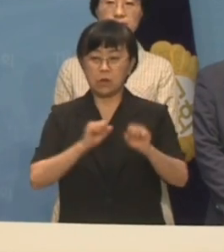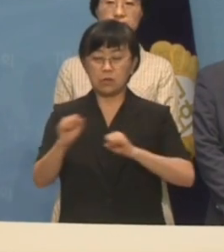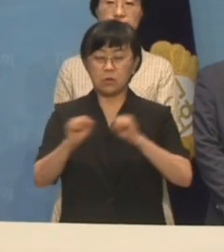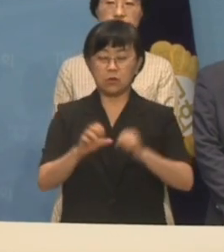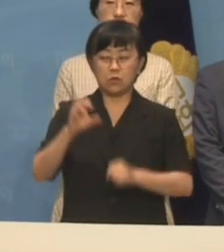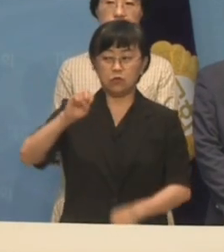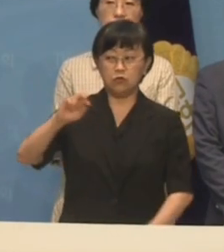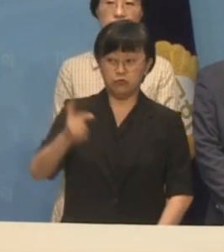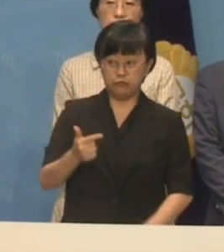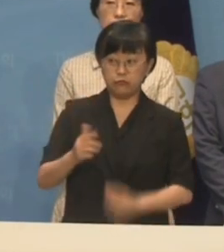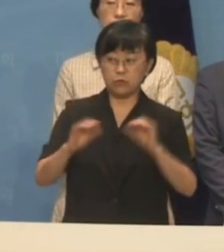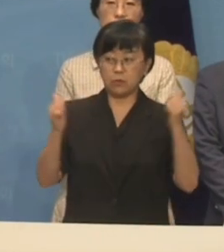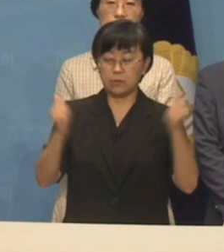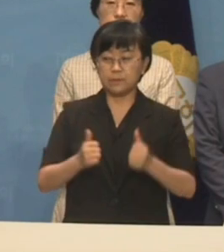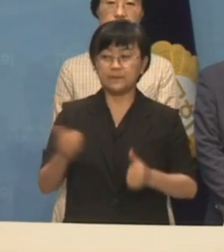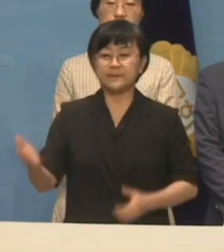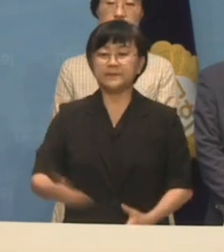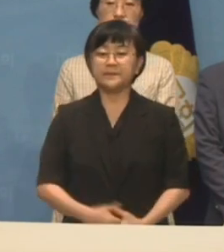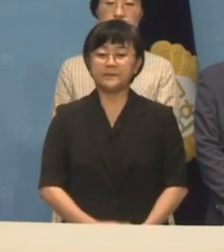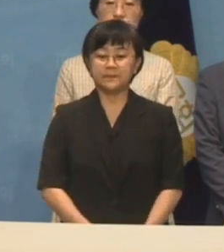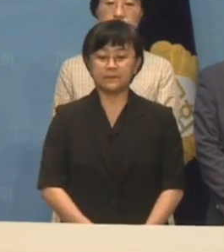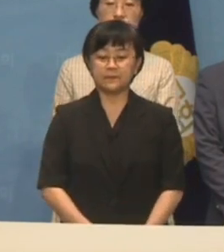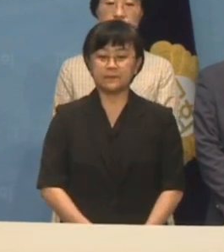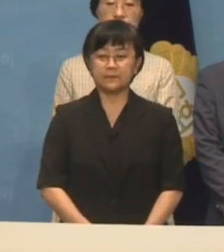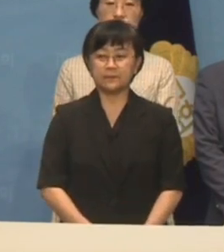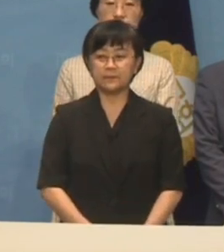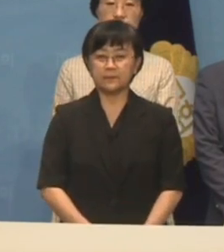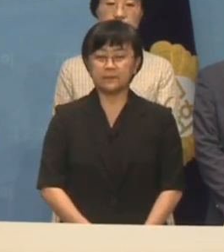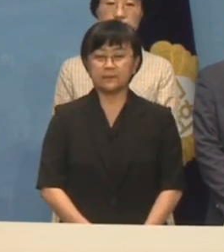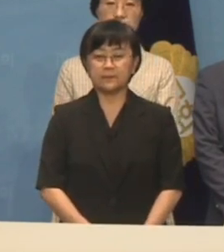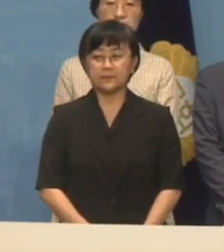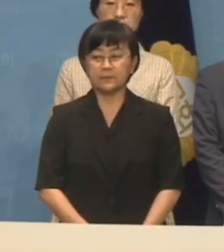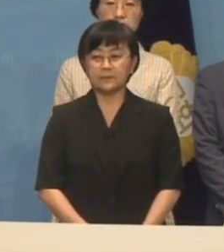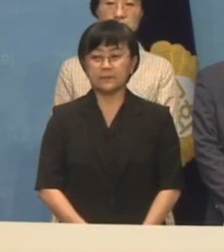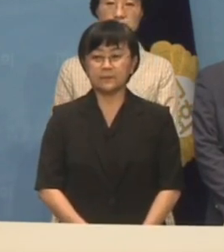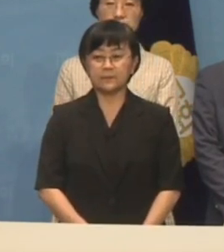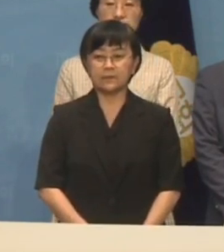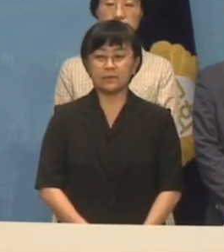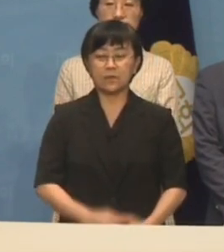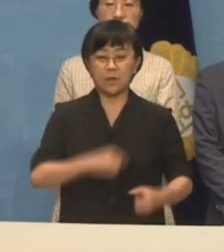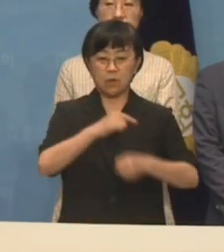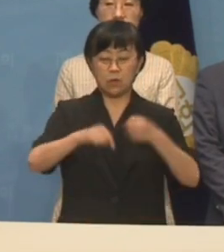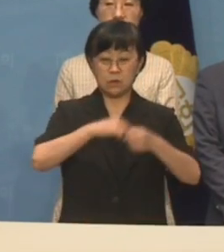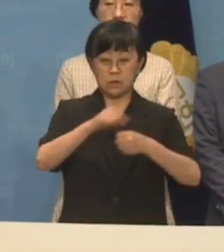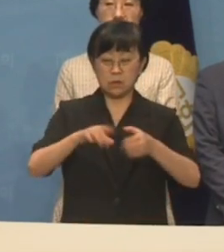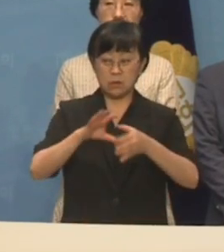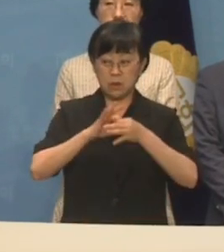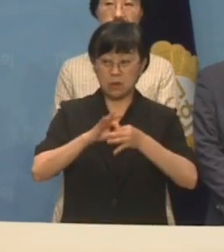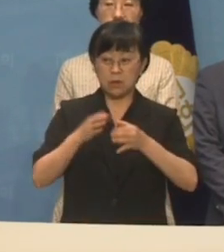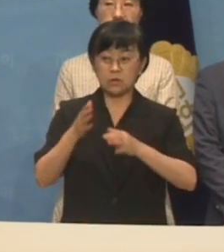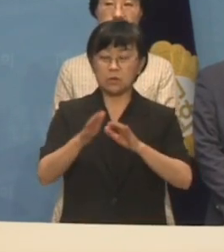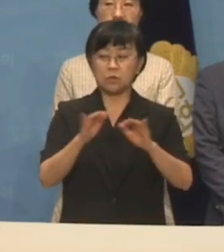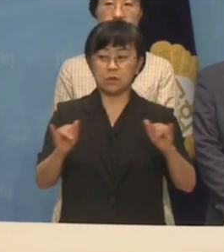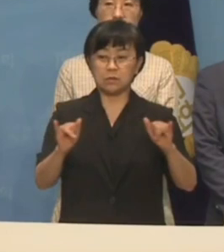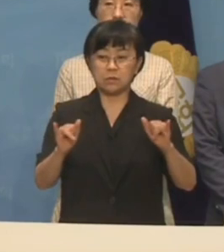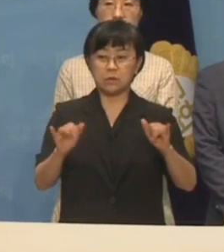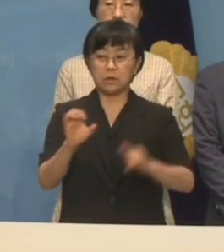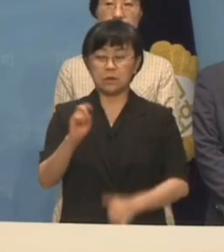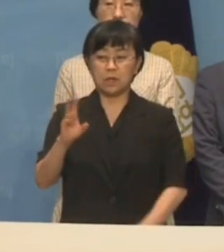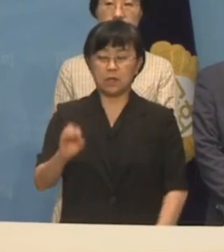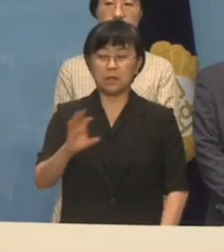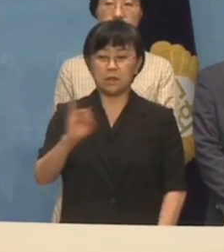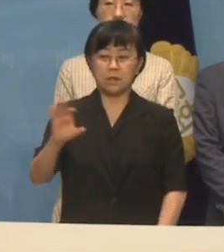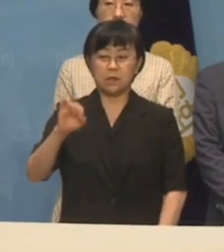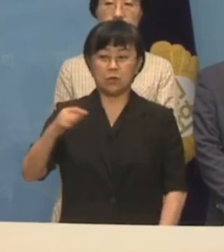계시는 윤준병 의원님 오셨습니다. 네, 그리고 우리 원전과 관련해서는 전문가이시죠.